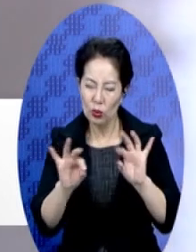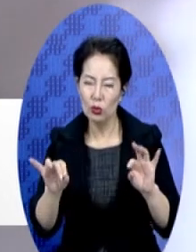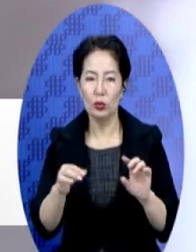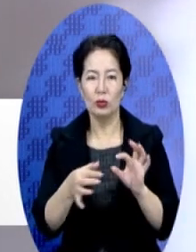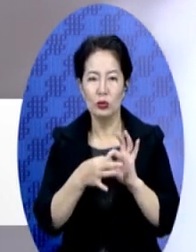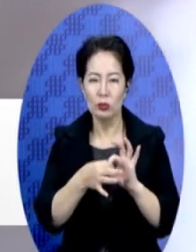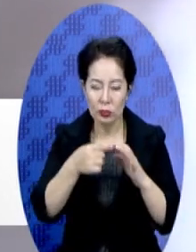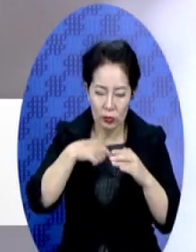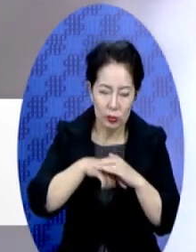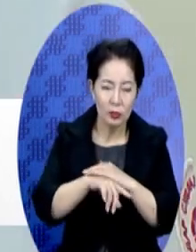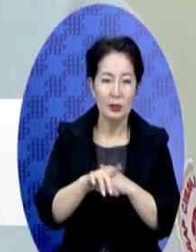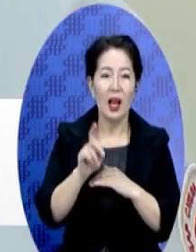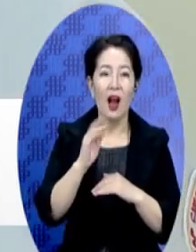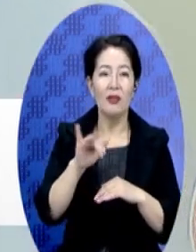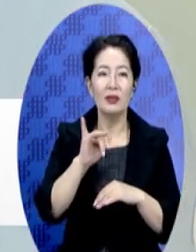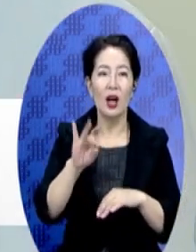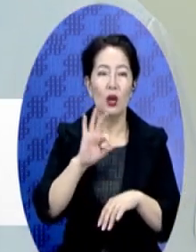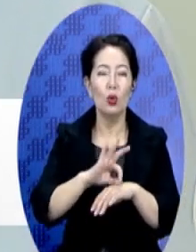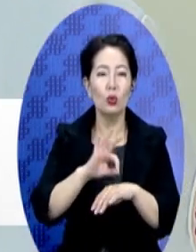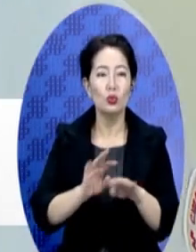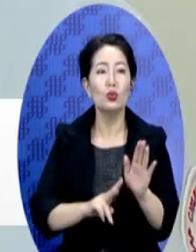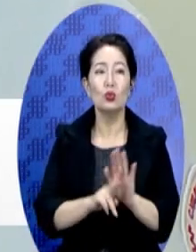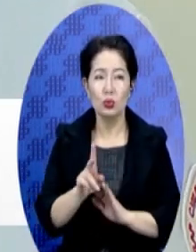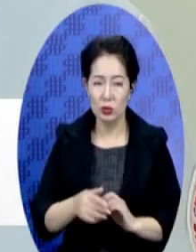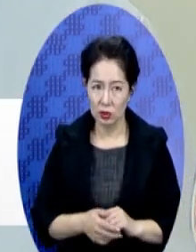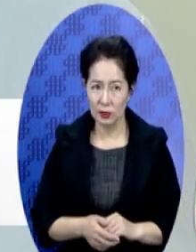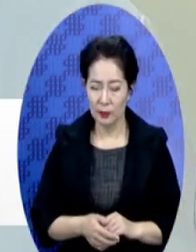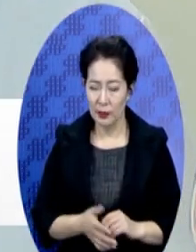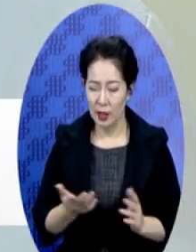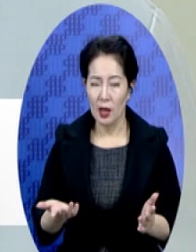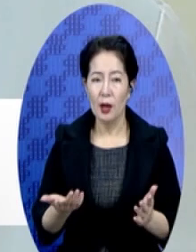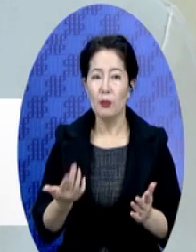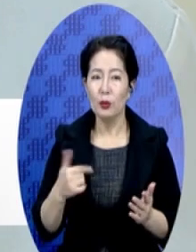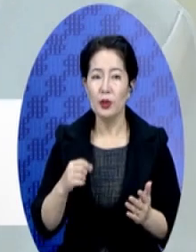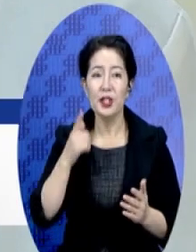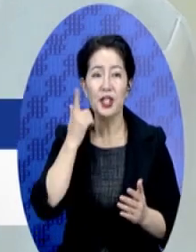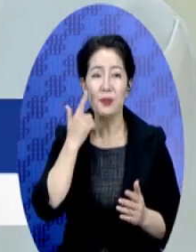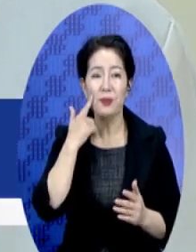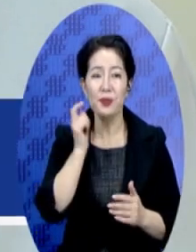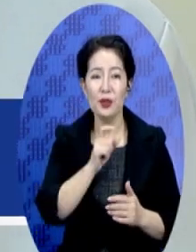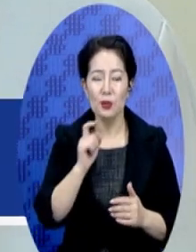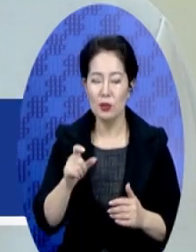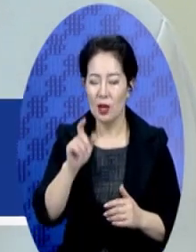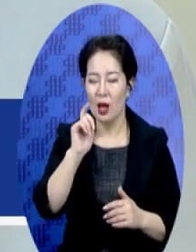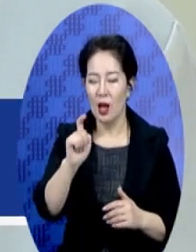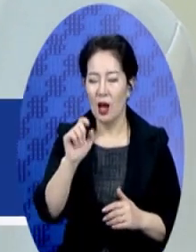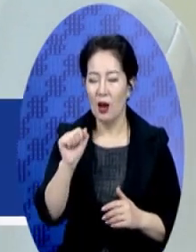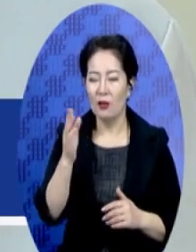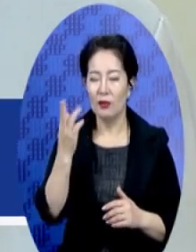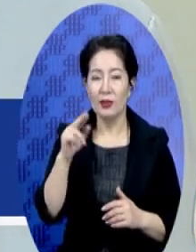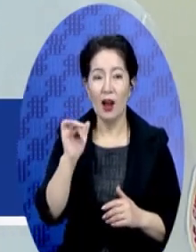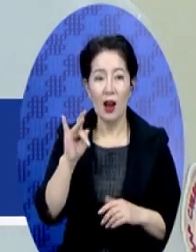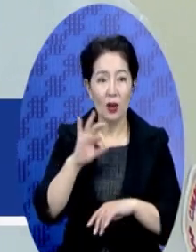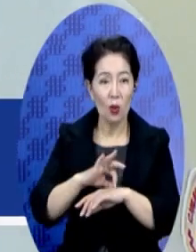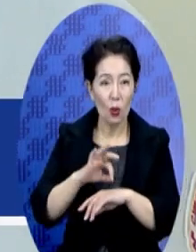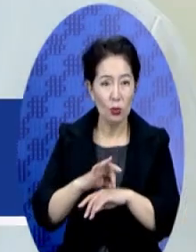болж байна. Хавдрын өвчин үүсэж байгаа гэж шалтгаа ялангуяа тэр дундаа эмэгтэйчүүдийн хавдар үүсгэж байгаа шалтгааны нэг нь бол